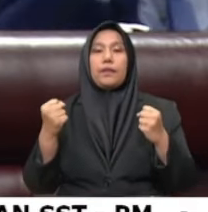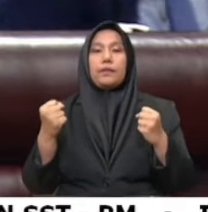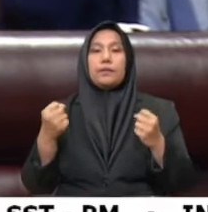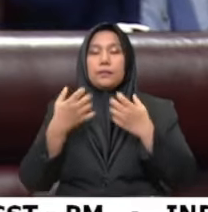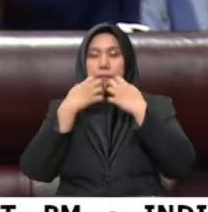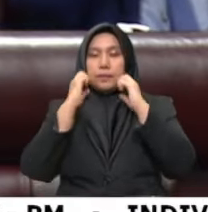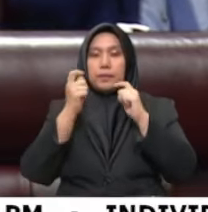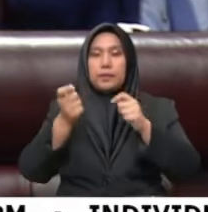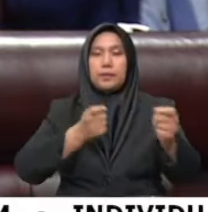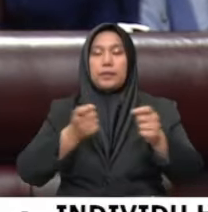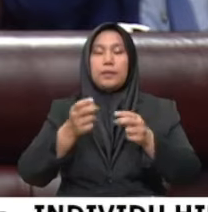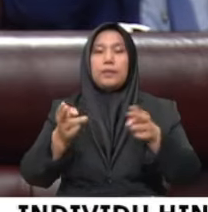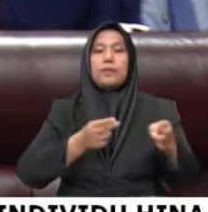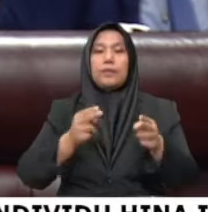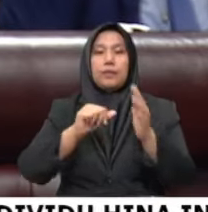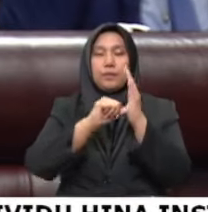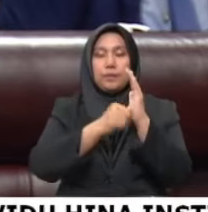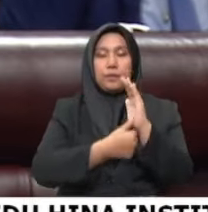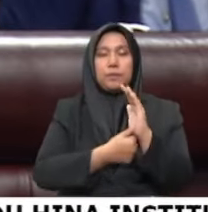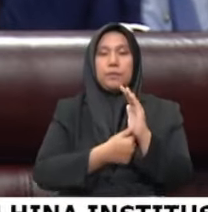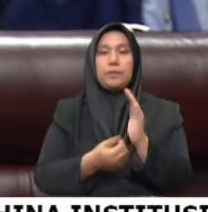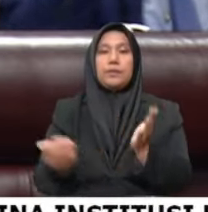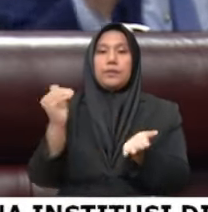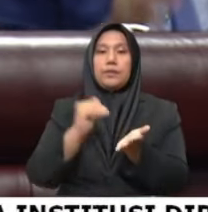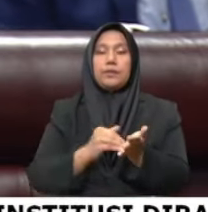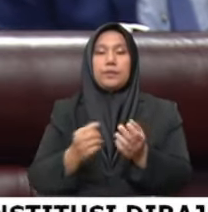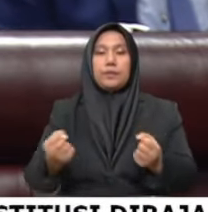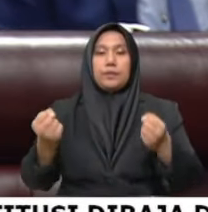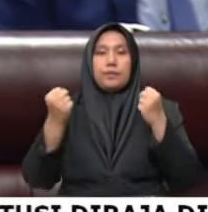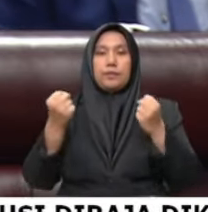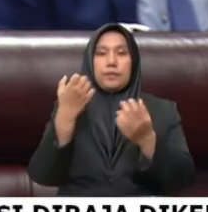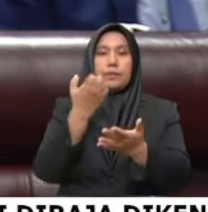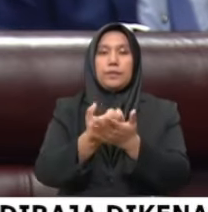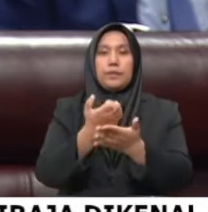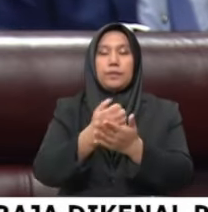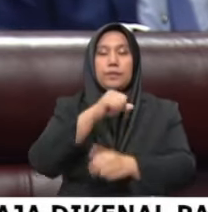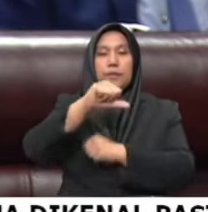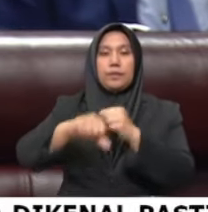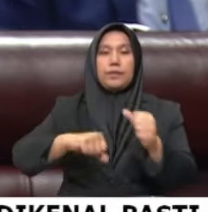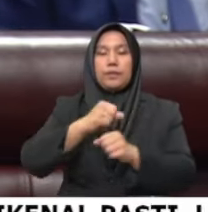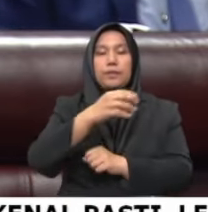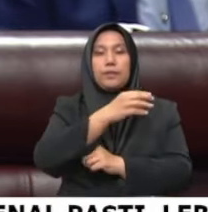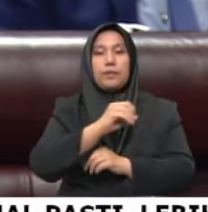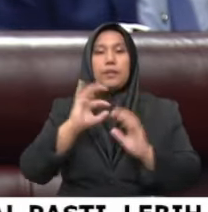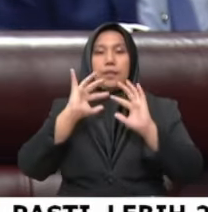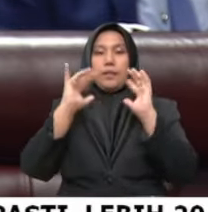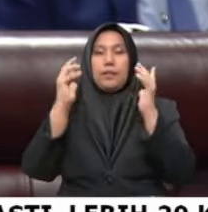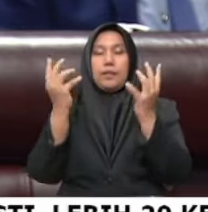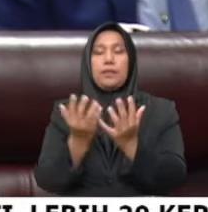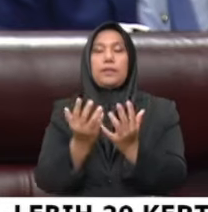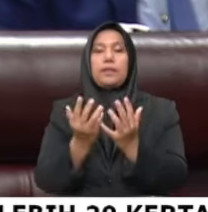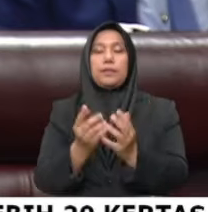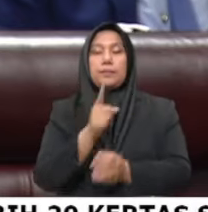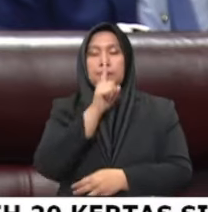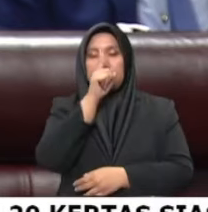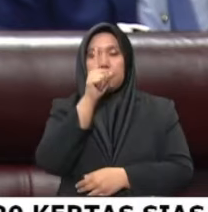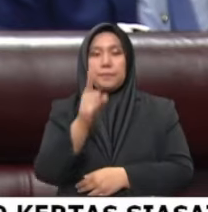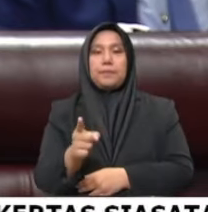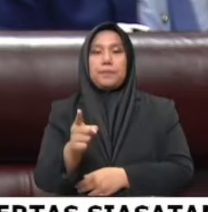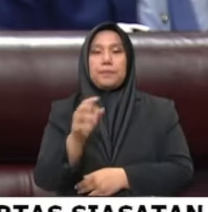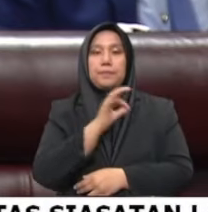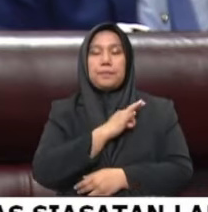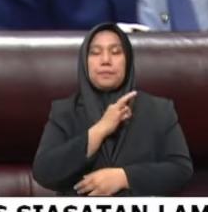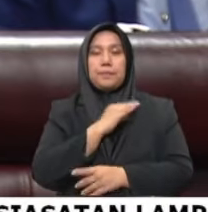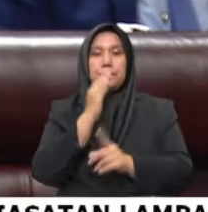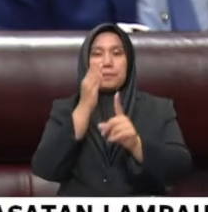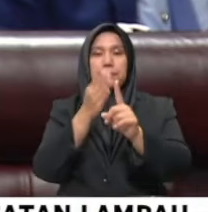urus sumber semula jadi bagi menjamin kemampanan pembangunan ekonomi, sosial dan alam sekitar. Bagi memastikan inisiatif